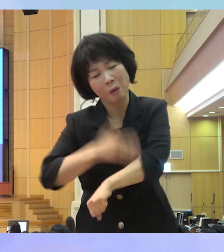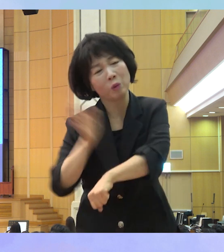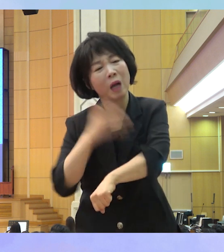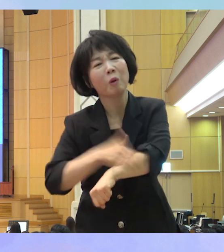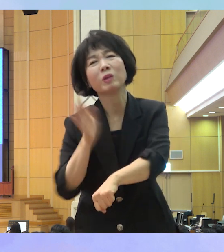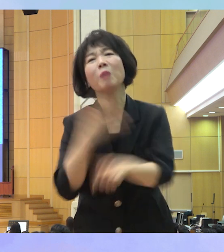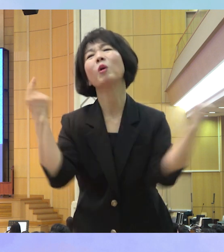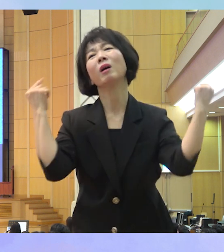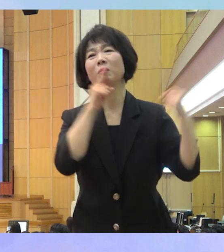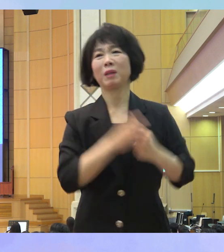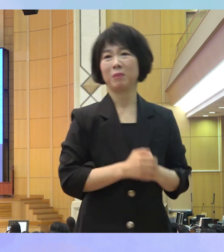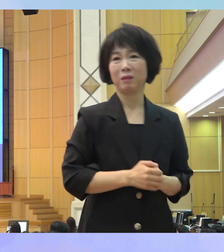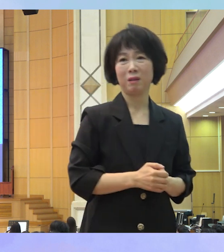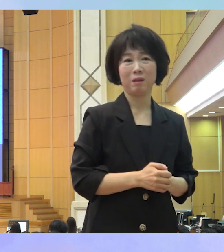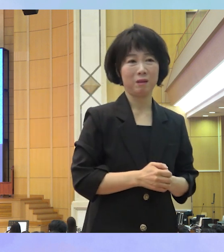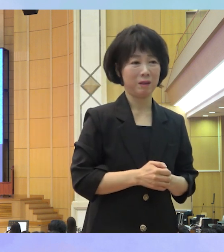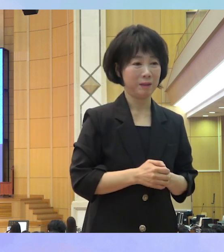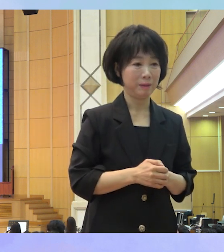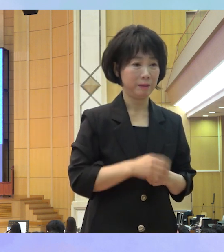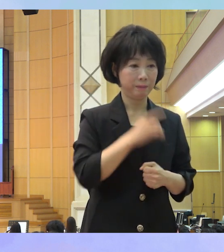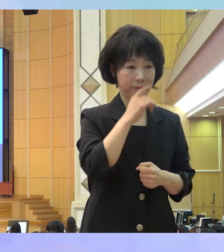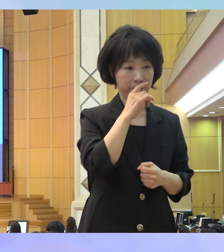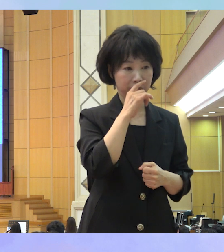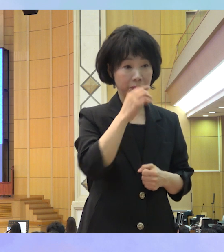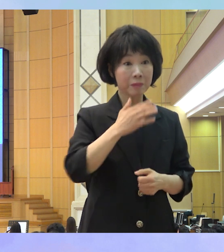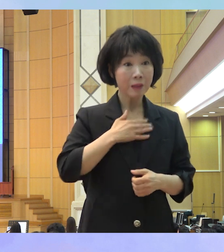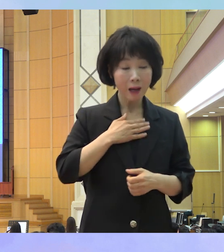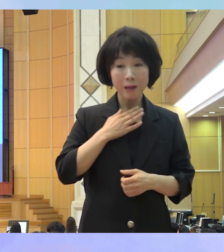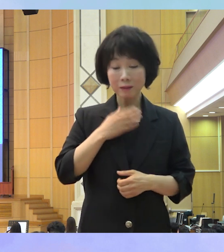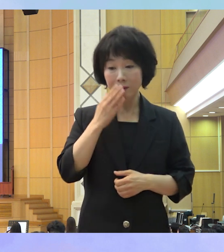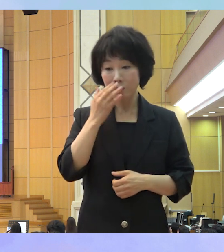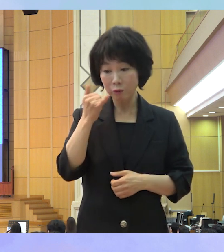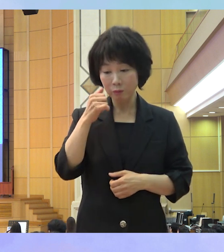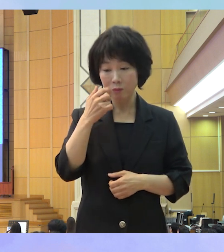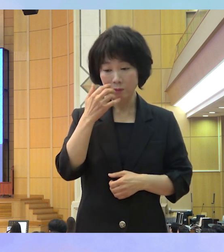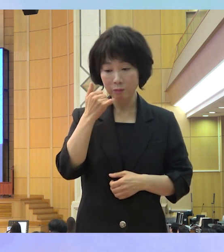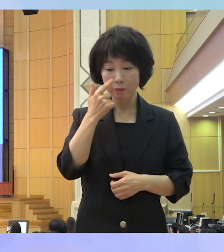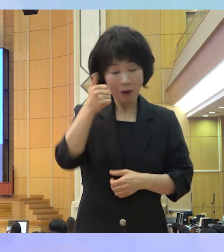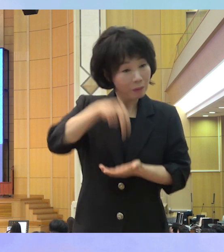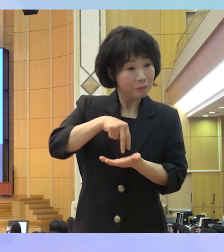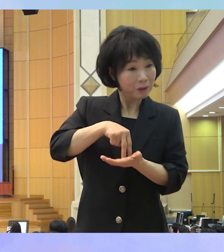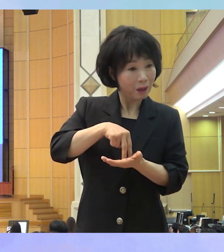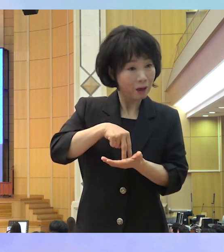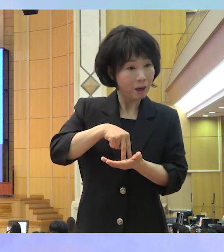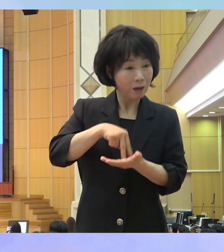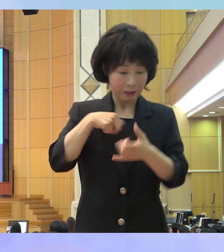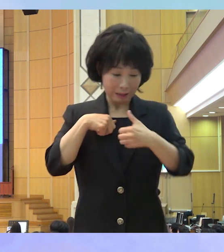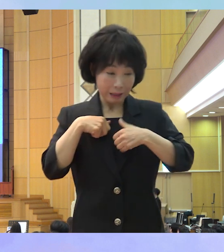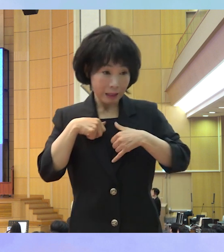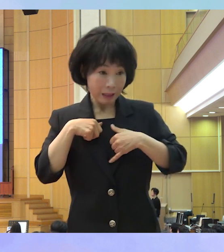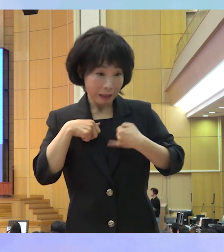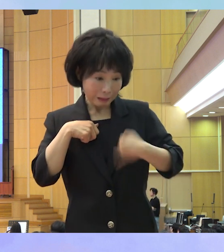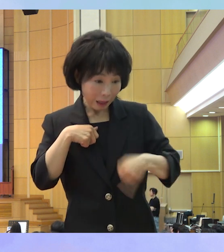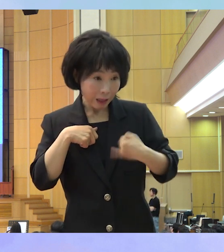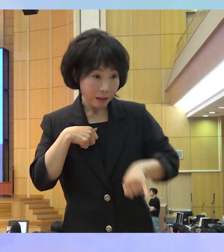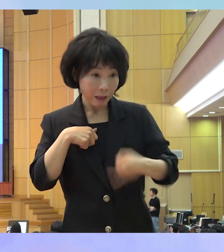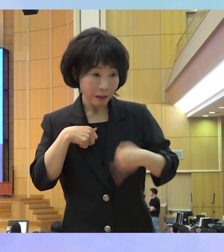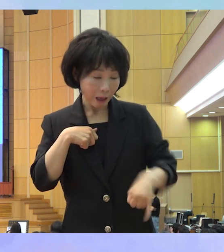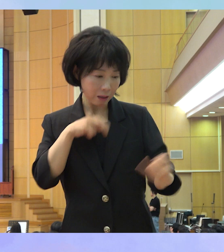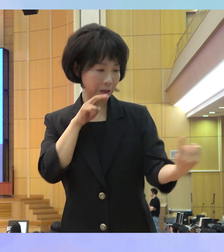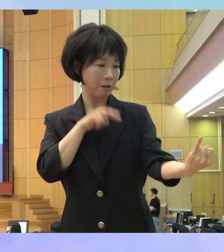영상물에도 보면 저도 지금 부모지만 자녀를 생각할 때마다 항상 이런 마음이에요. 뭐냐면